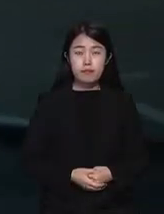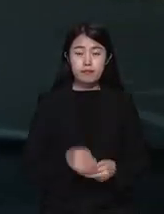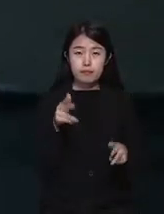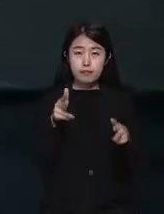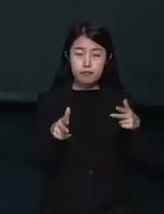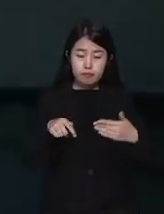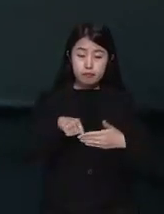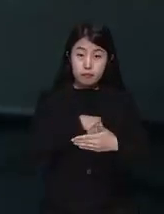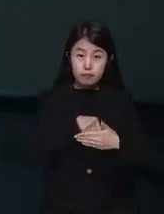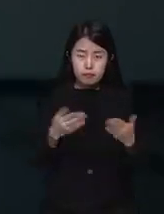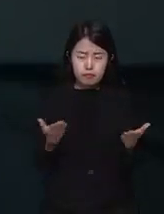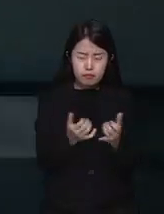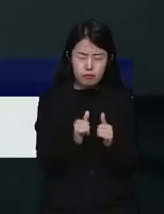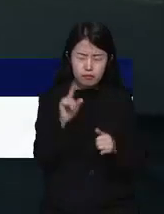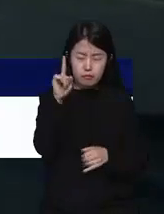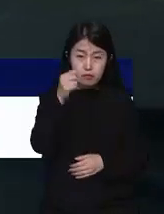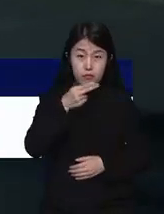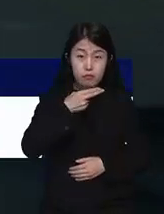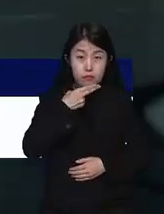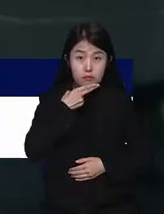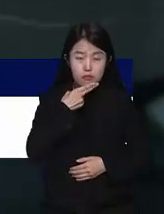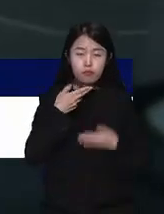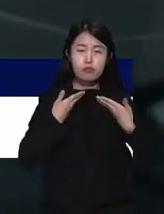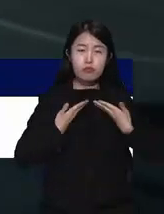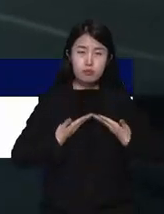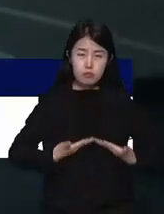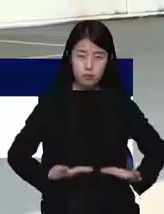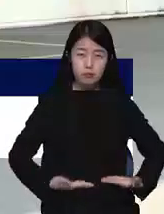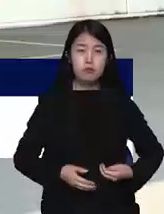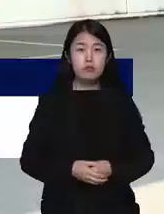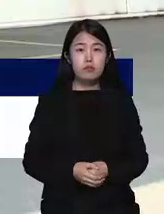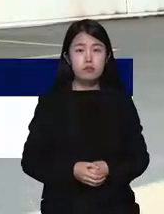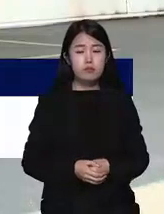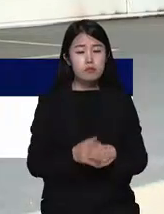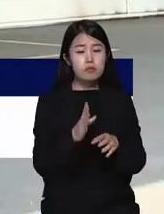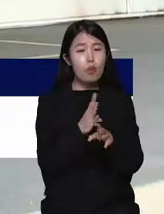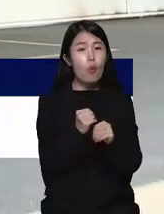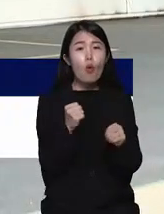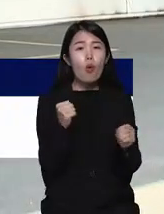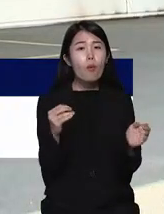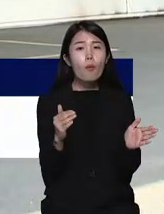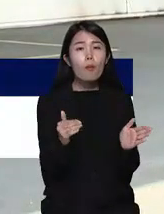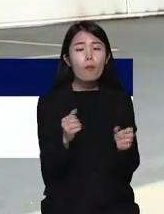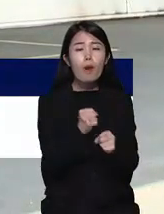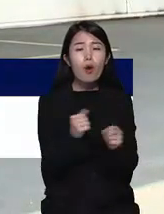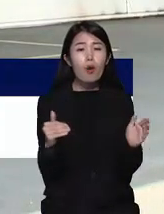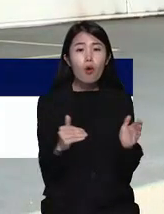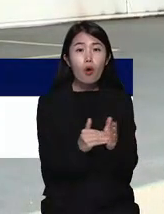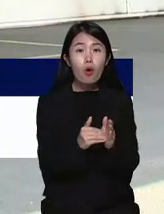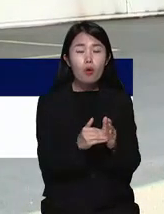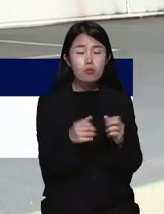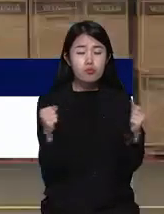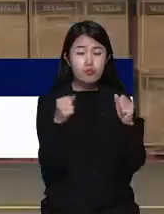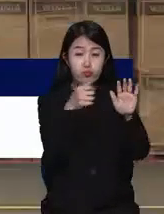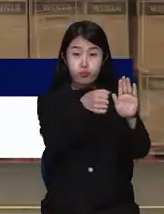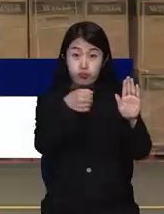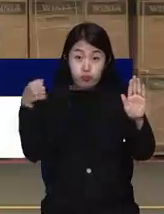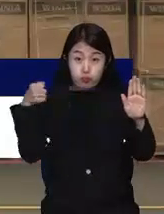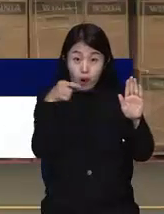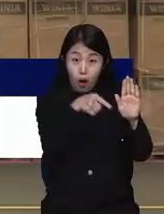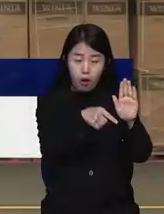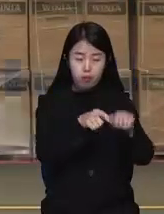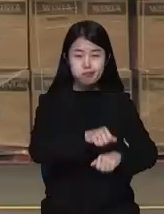공장 안이 오가는 노동자 하나 없이 적막만 흐릅니다. 언제 생산됐는지 모를 냉장고는 창고 가득 쌓여